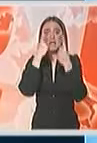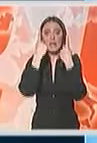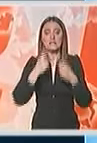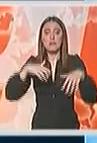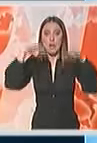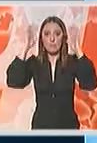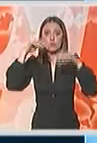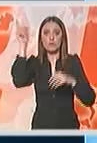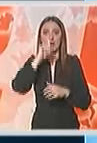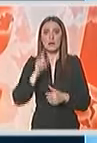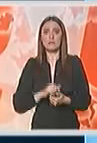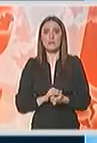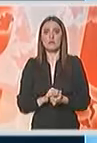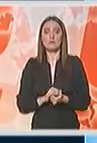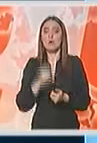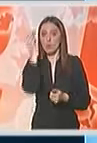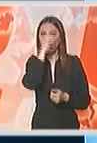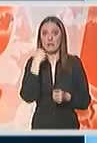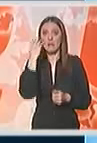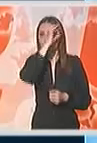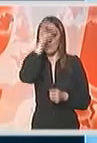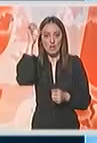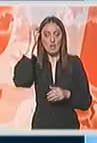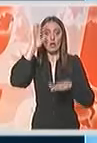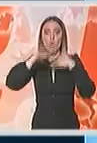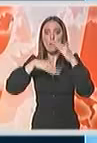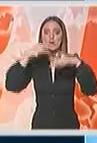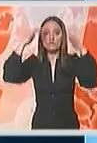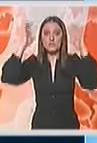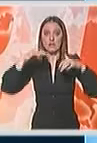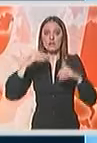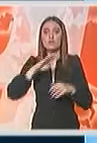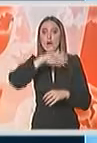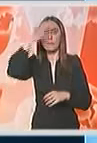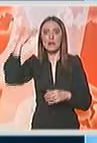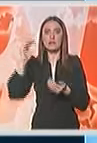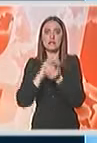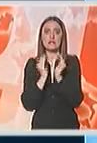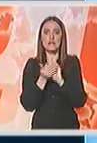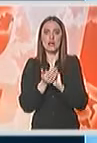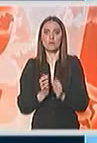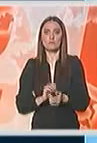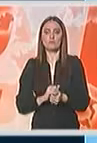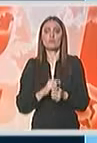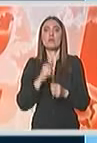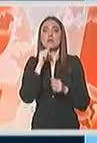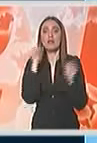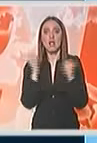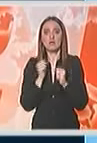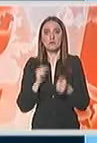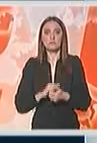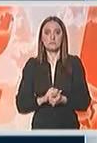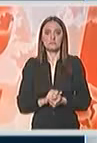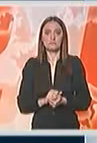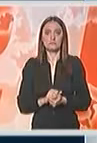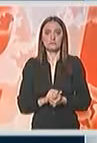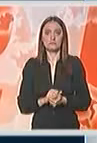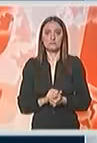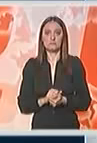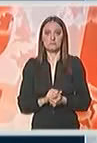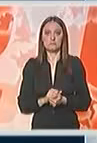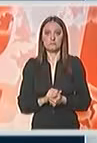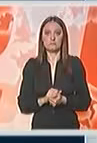sa pljuskovima i grmljavinom. U nedelju i ponedeljak oblačno sa kišom, a na planinama sa snegom. Uz to i hladno.